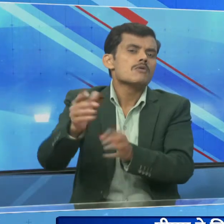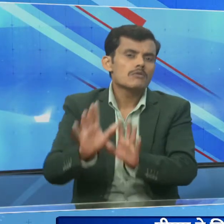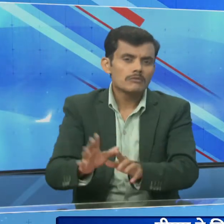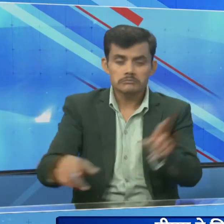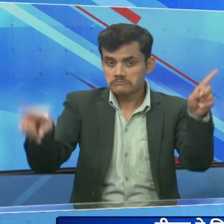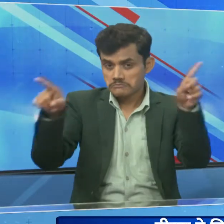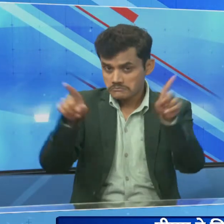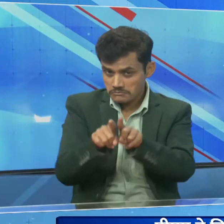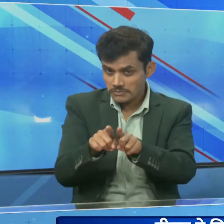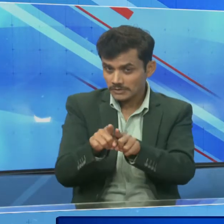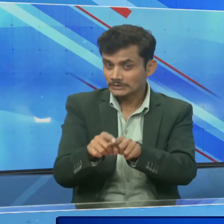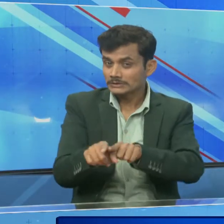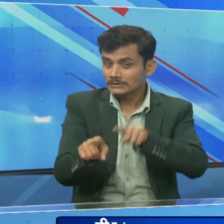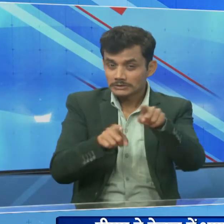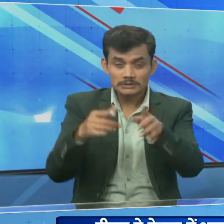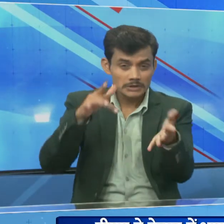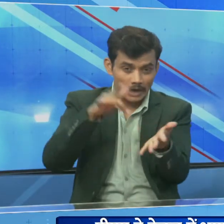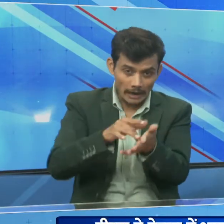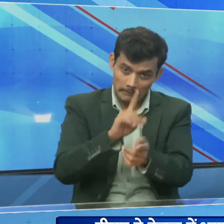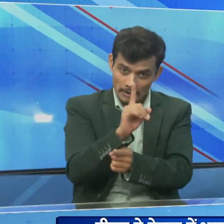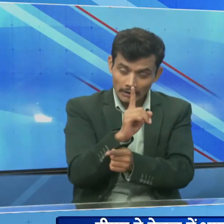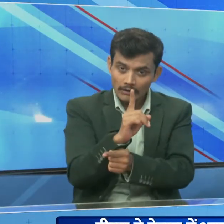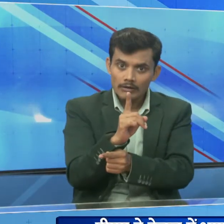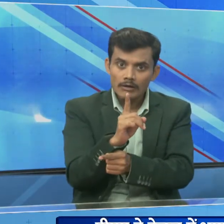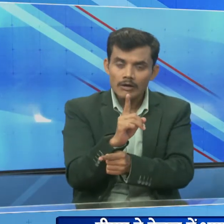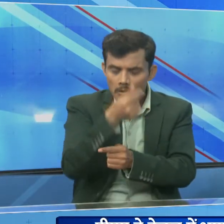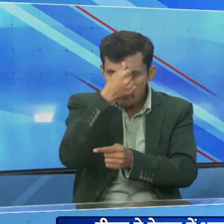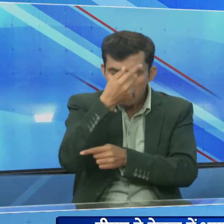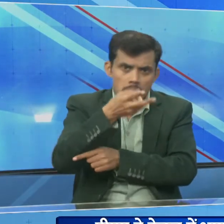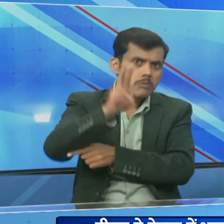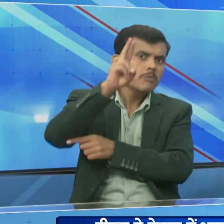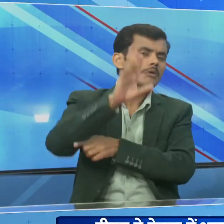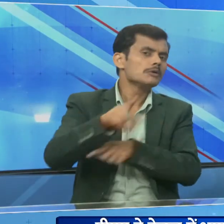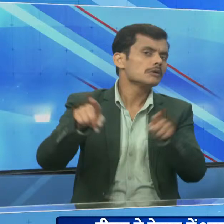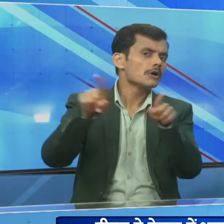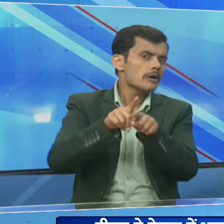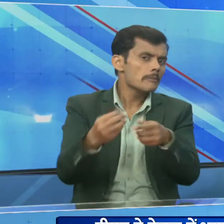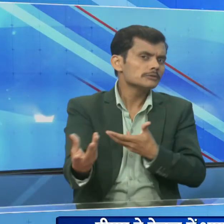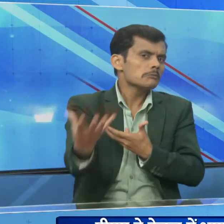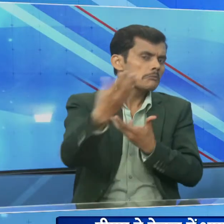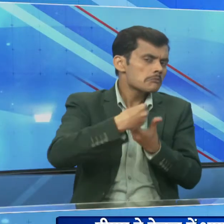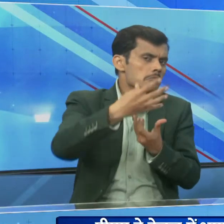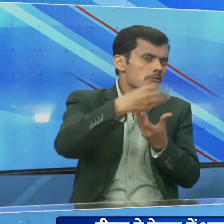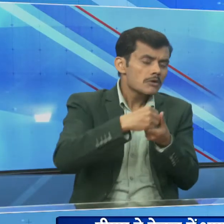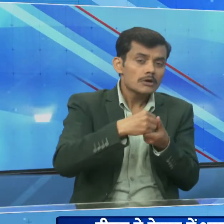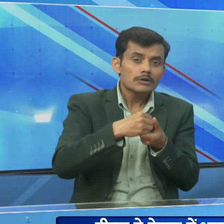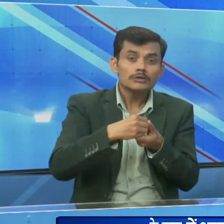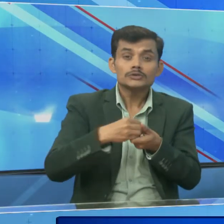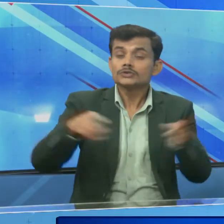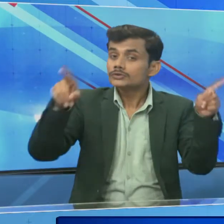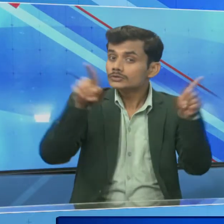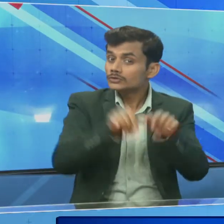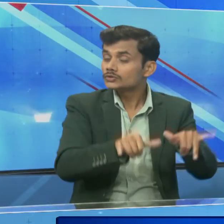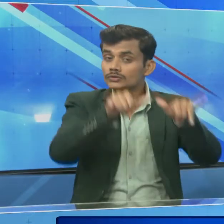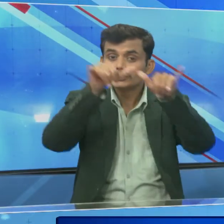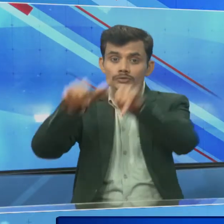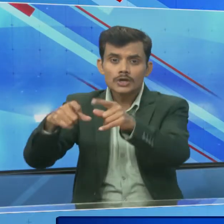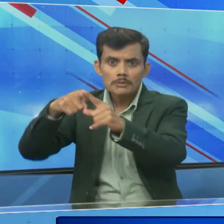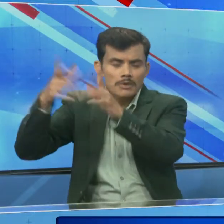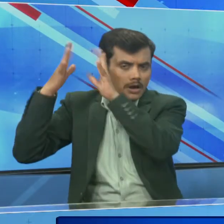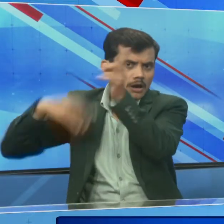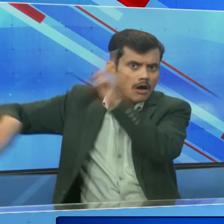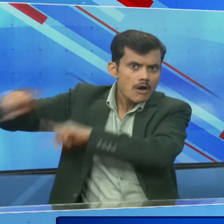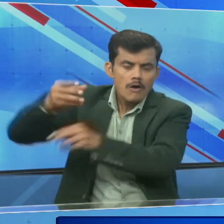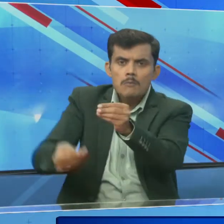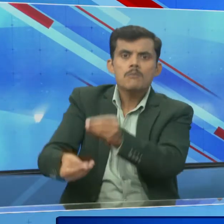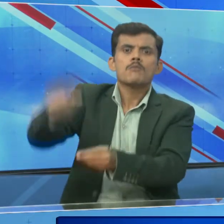जब एक स्थान का ये हाल है तो हम बाकी केरला का अंदाज लगा सकते